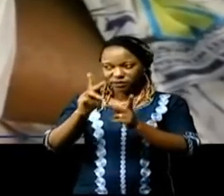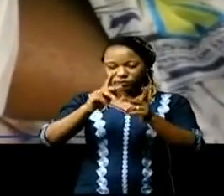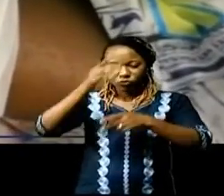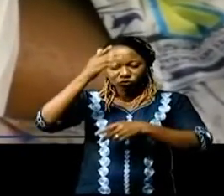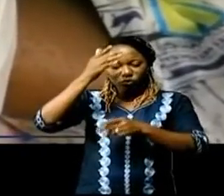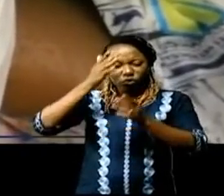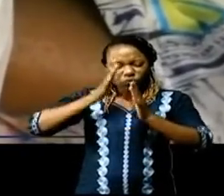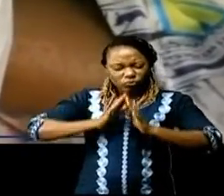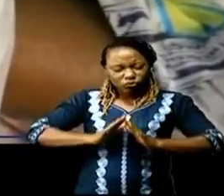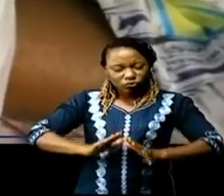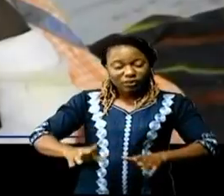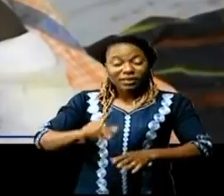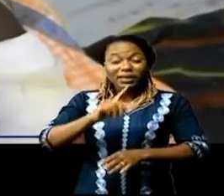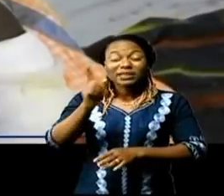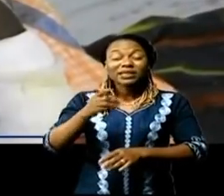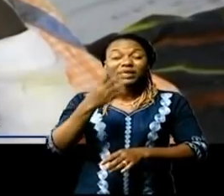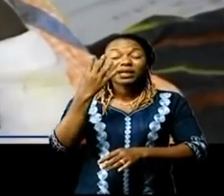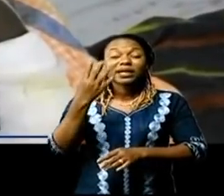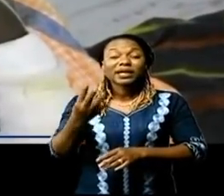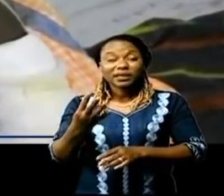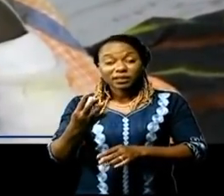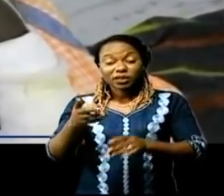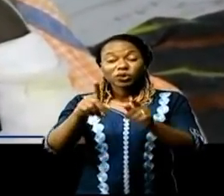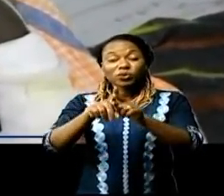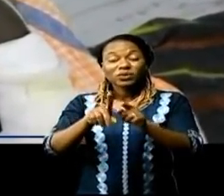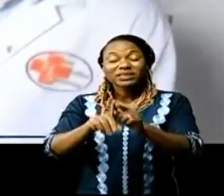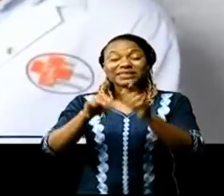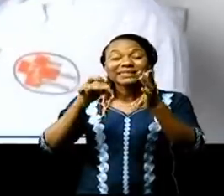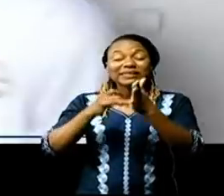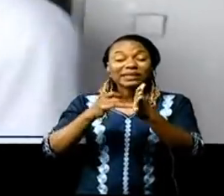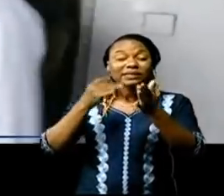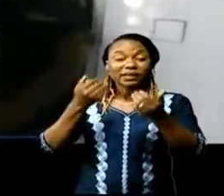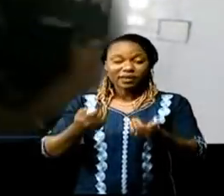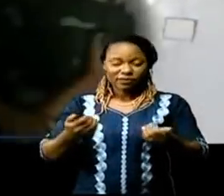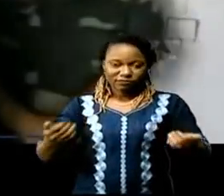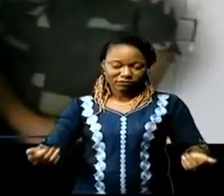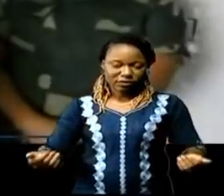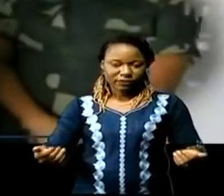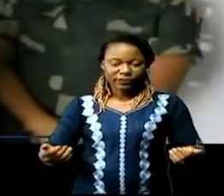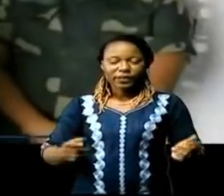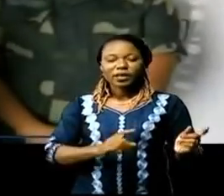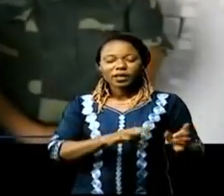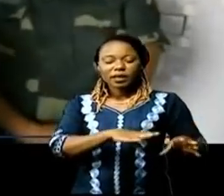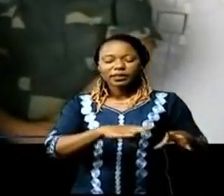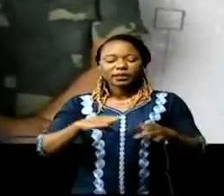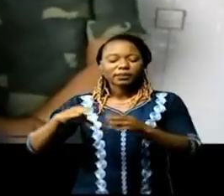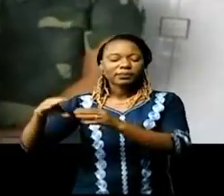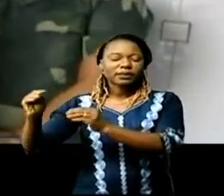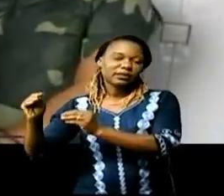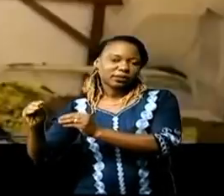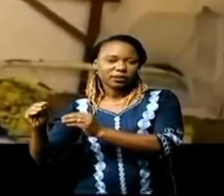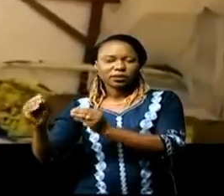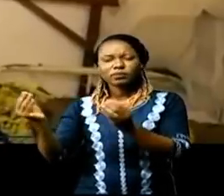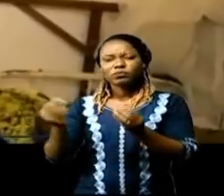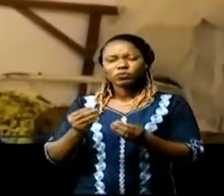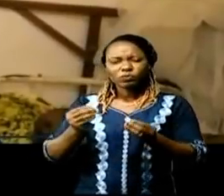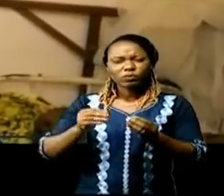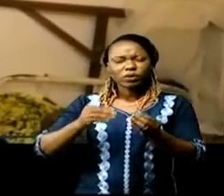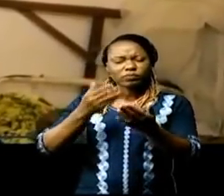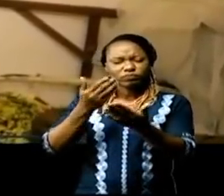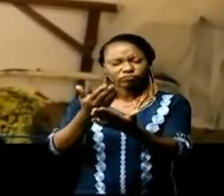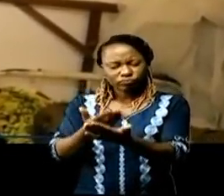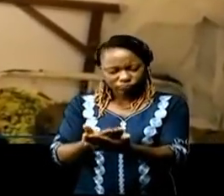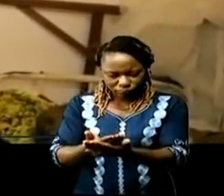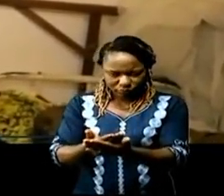sont 34, dont 17 enfants, rescapés d'attaques notamment de Mungwalu, et d'ici de déplacer de pleine savo à Boulé, a dit le médecin